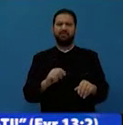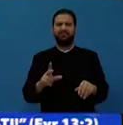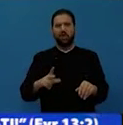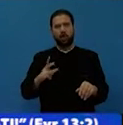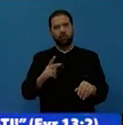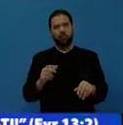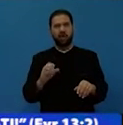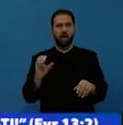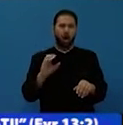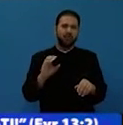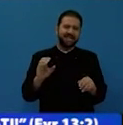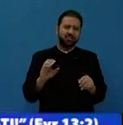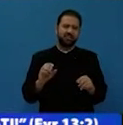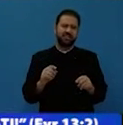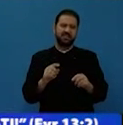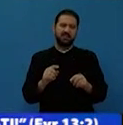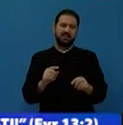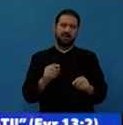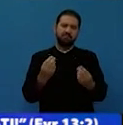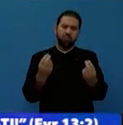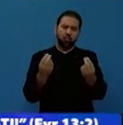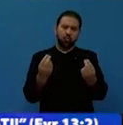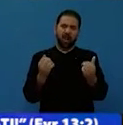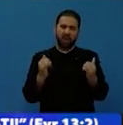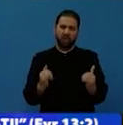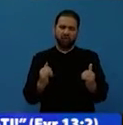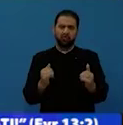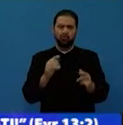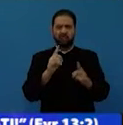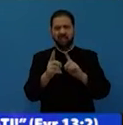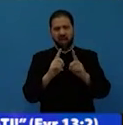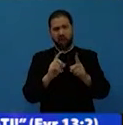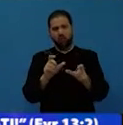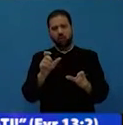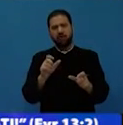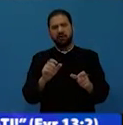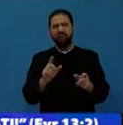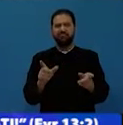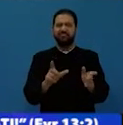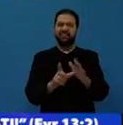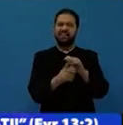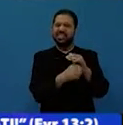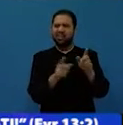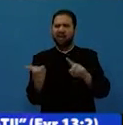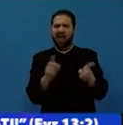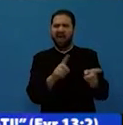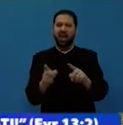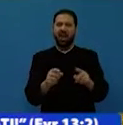consecințe pozitive ale acestui dialog dintre culturi și dintre religii.